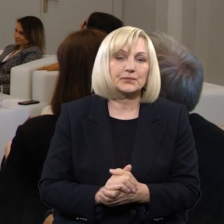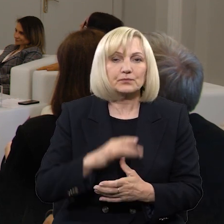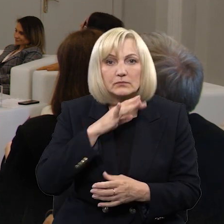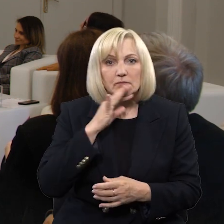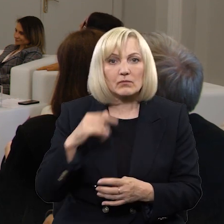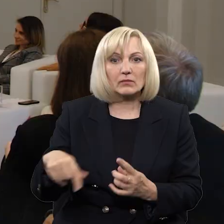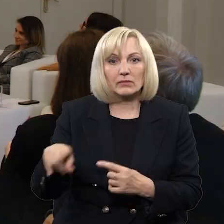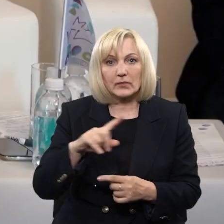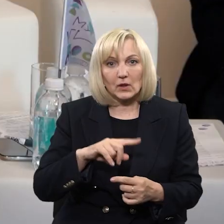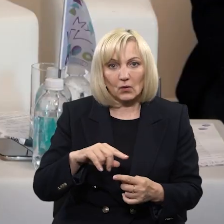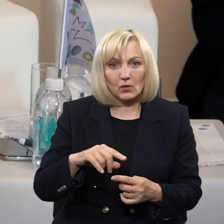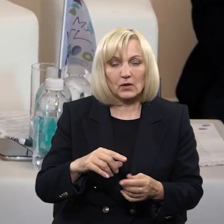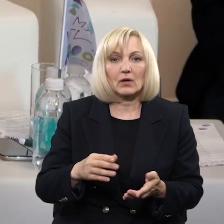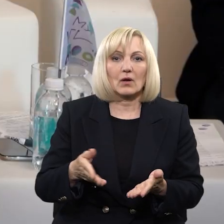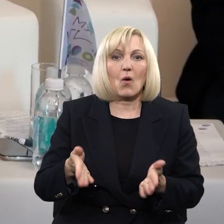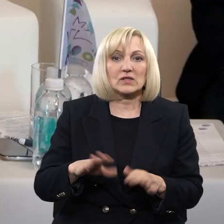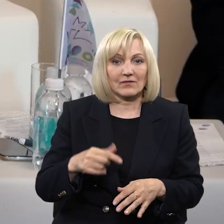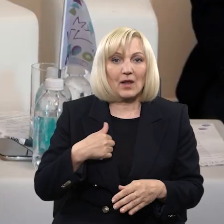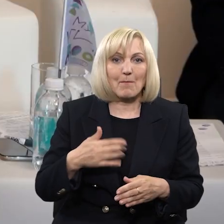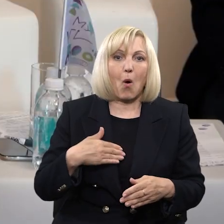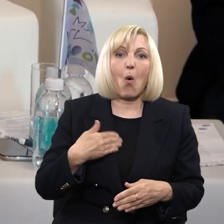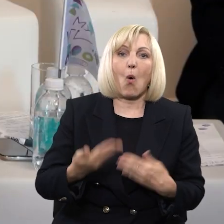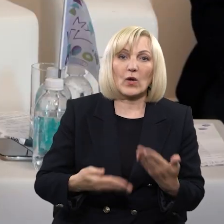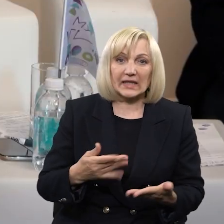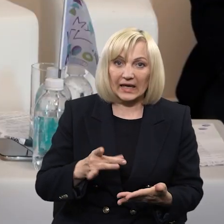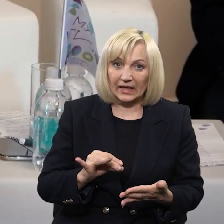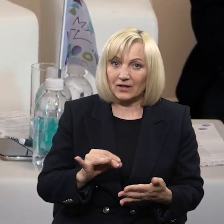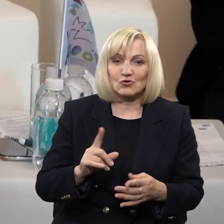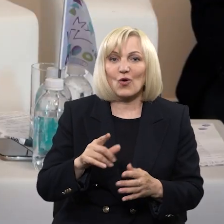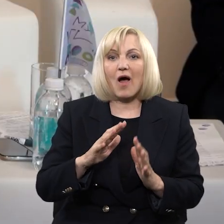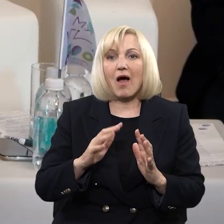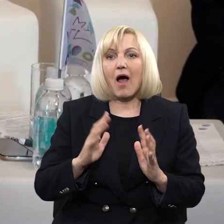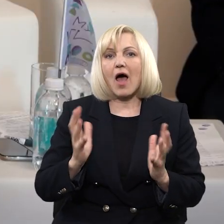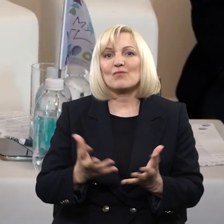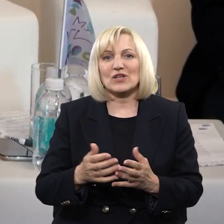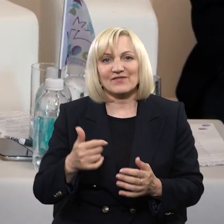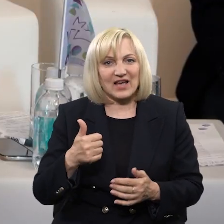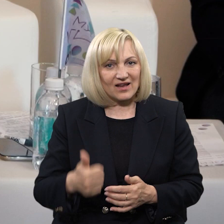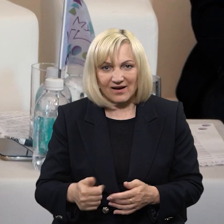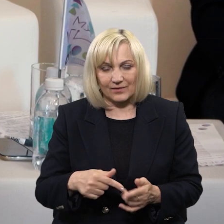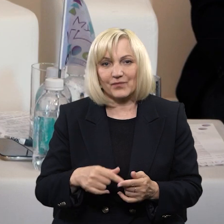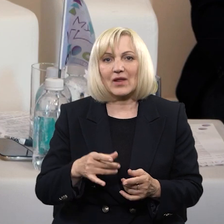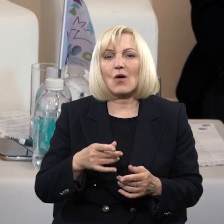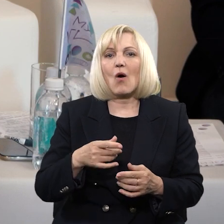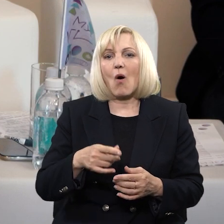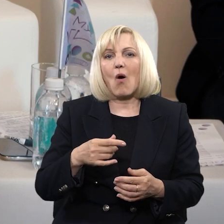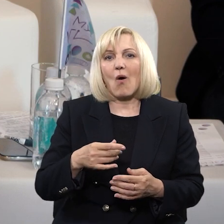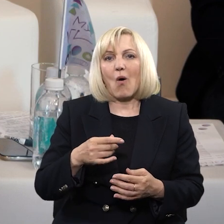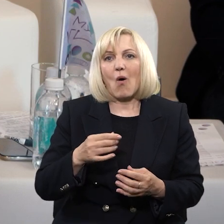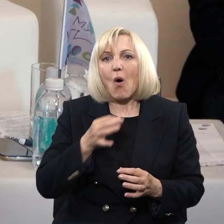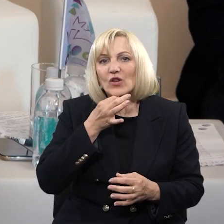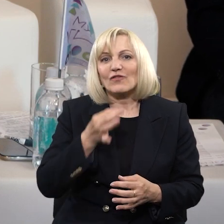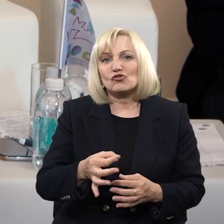вот многие оставляют нам отклики о том что сайт очень атмосферный он очень отвечает